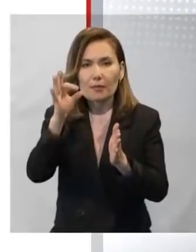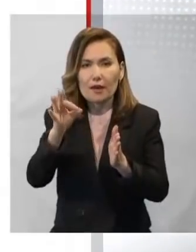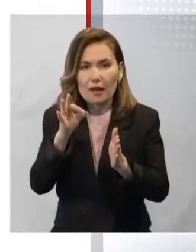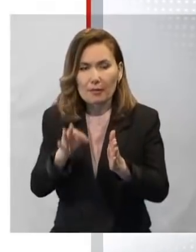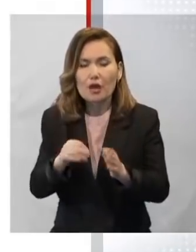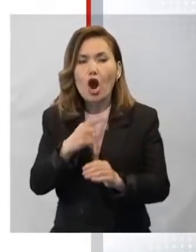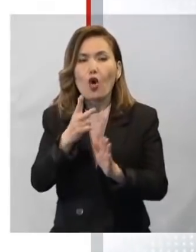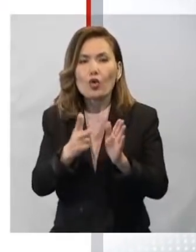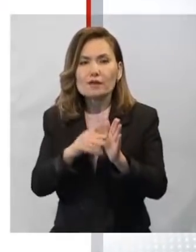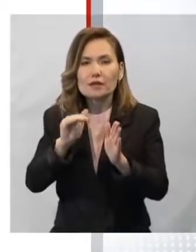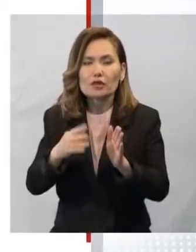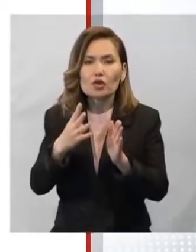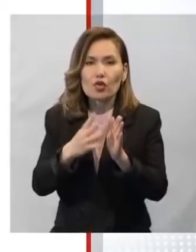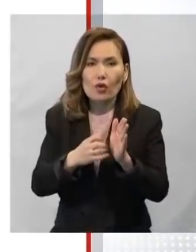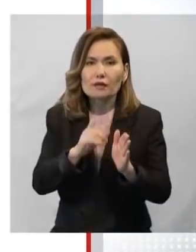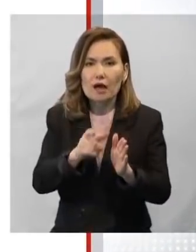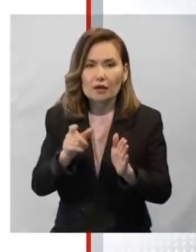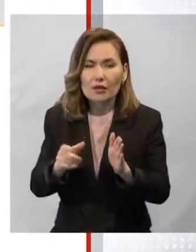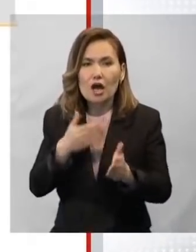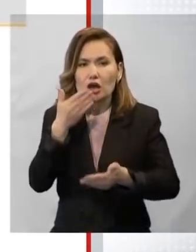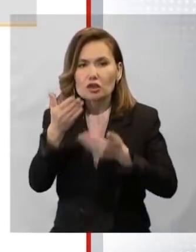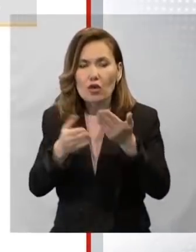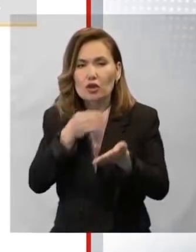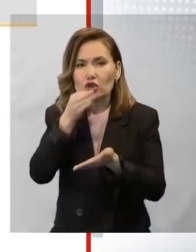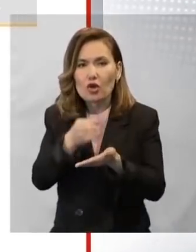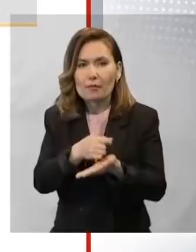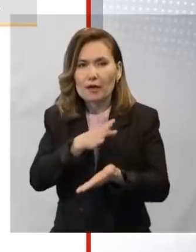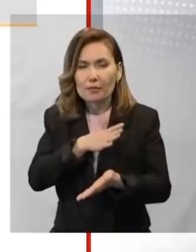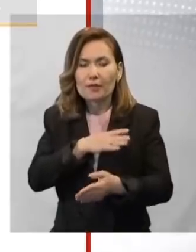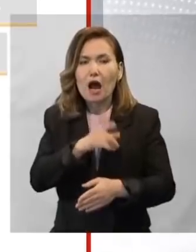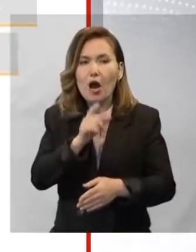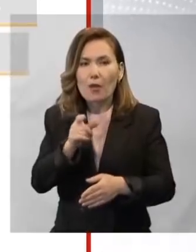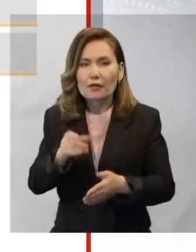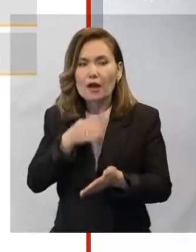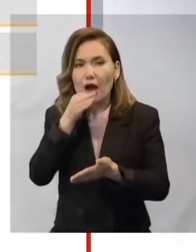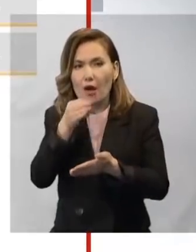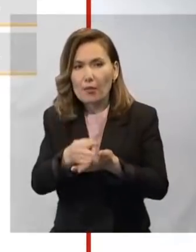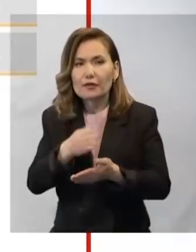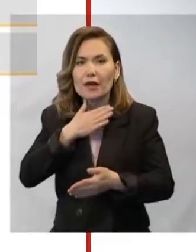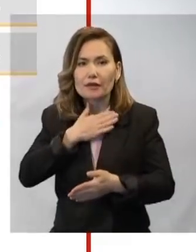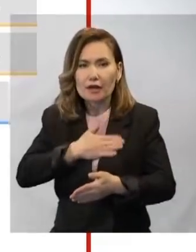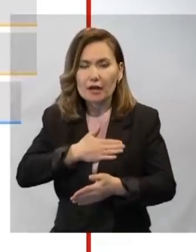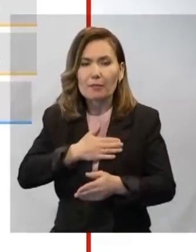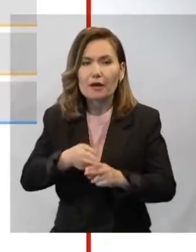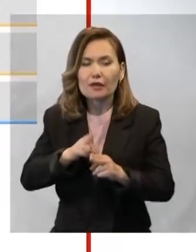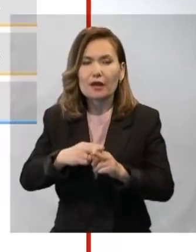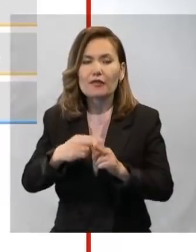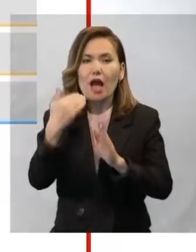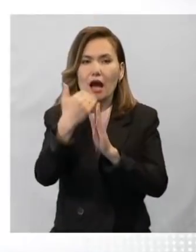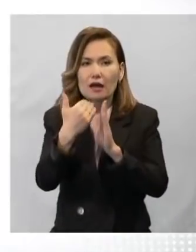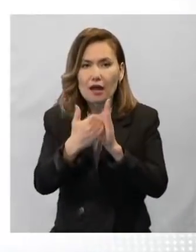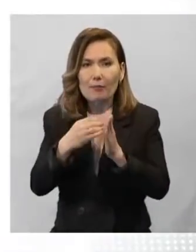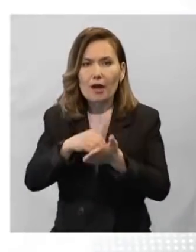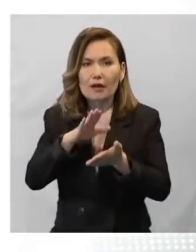99,9%-не, яғни 18,900-ден астам сауалға жауап берген. Азаматтардың жауапқа қанағаттануы бойынша рейтингке келсек,